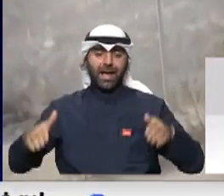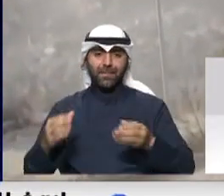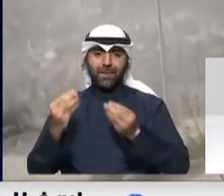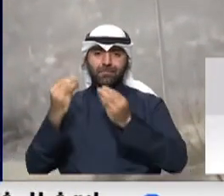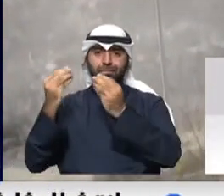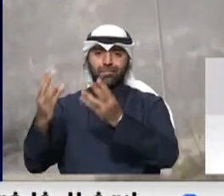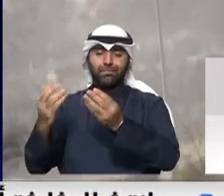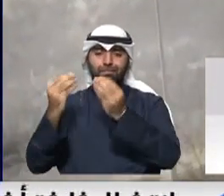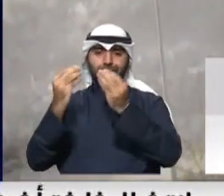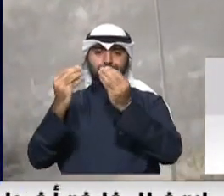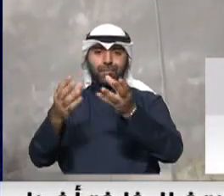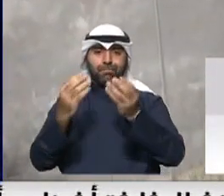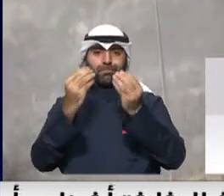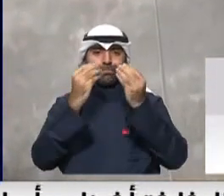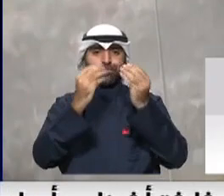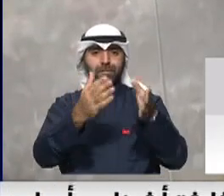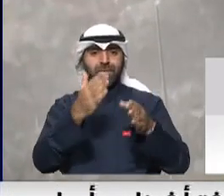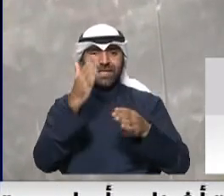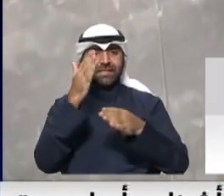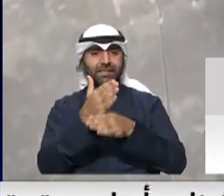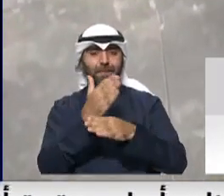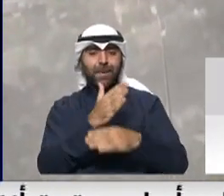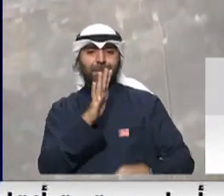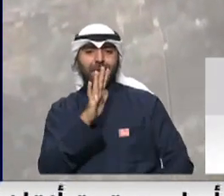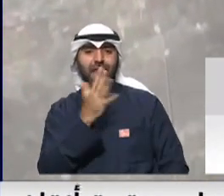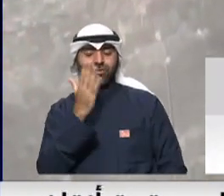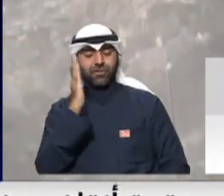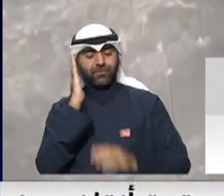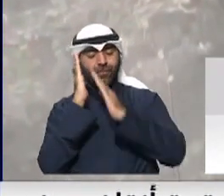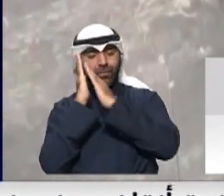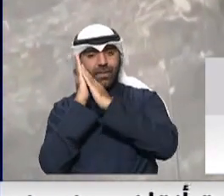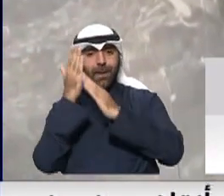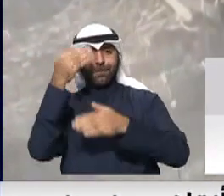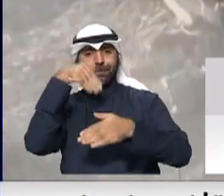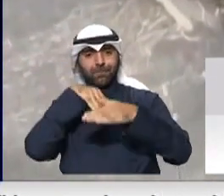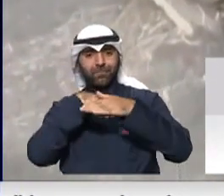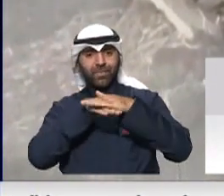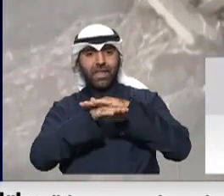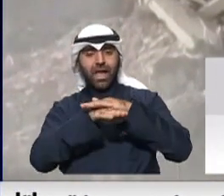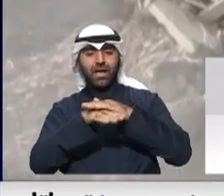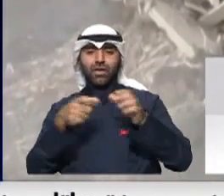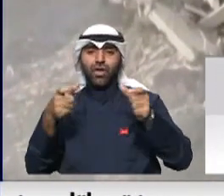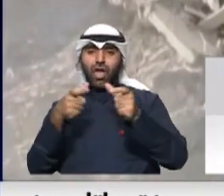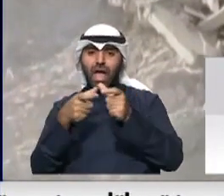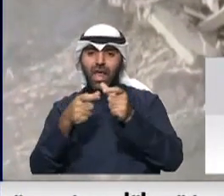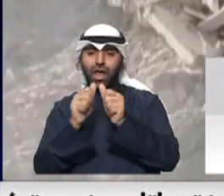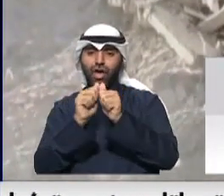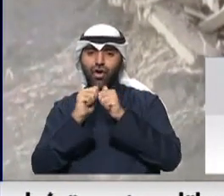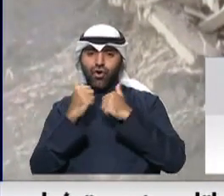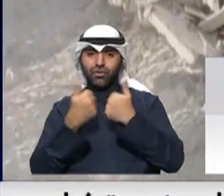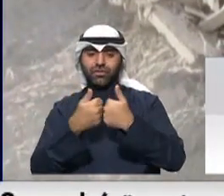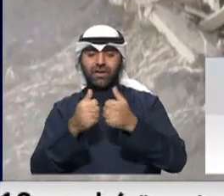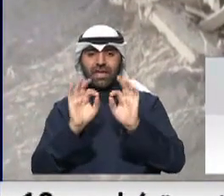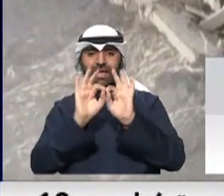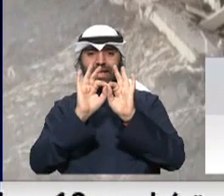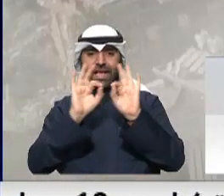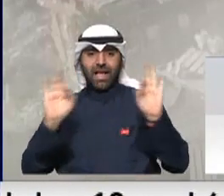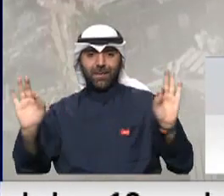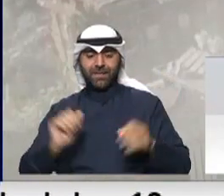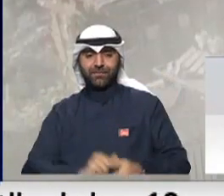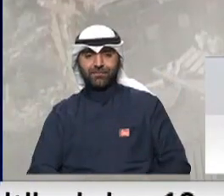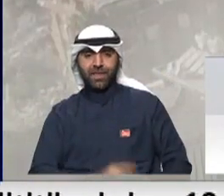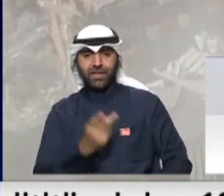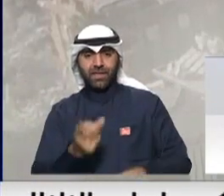خيام بعد. بالتالي أولوية الحكومة حاليا ومشروعها الأساسي هو إزالة الأنقاض والعمل على